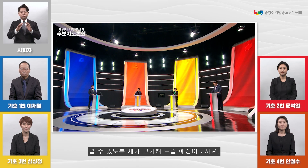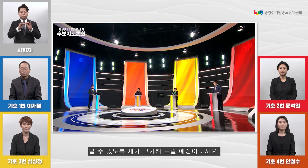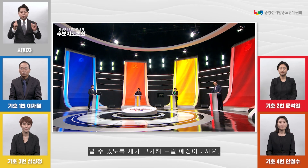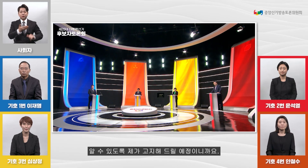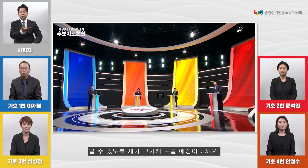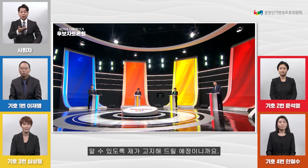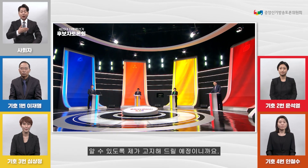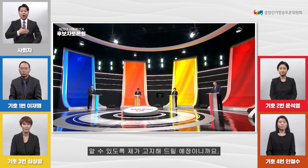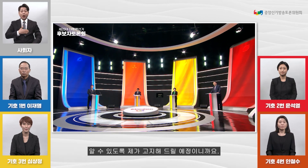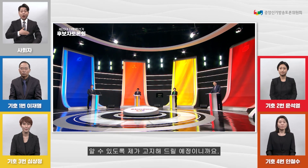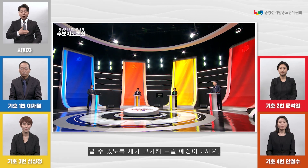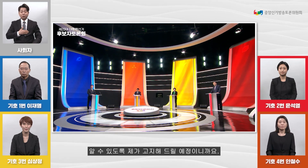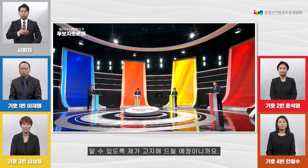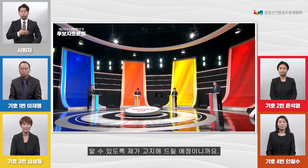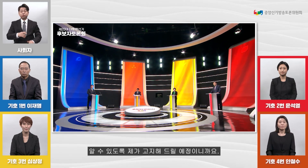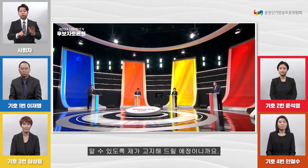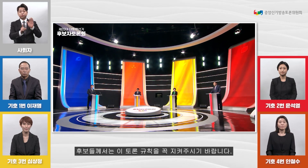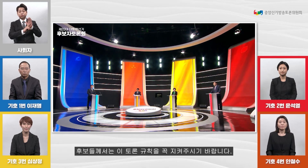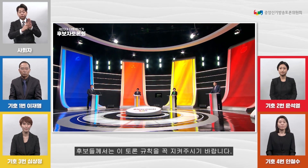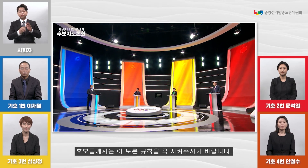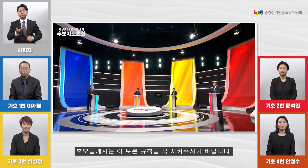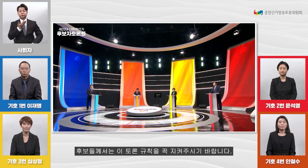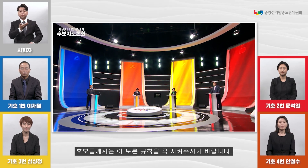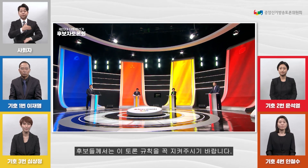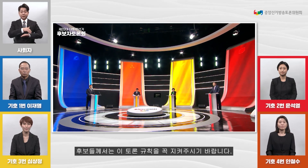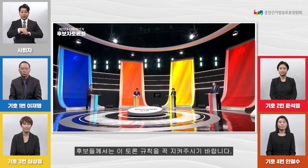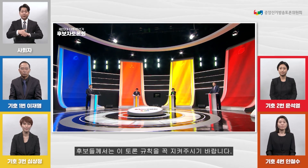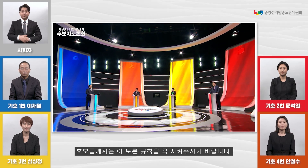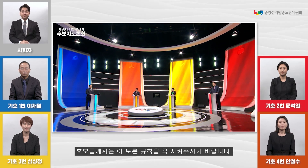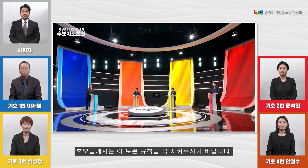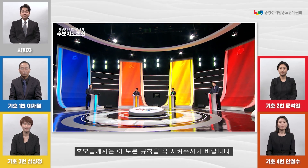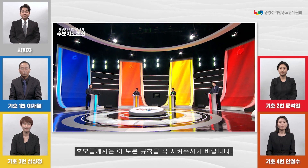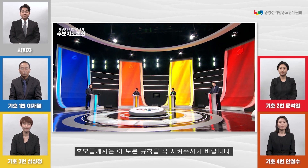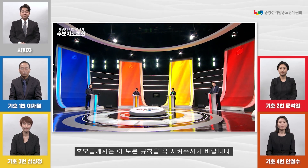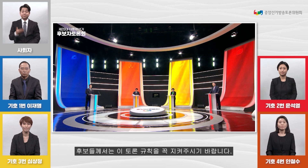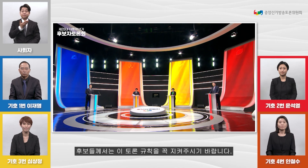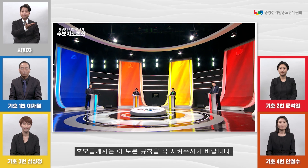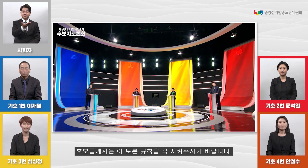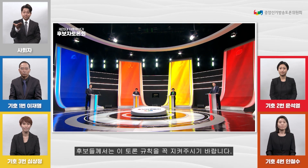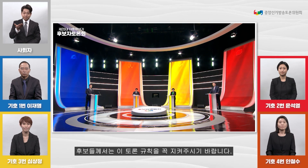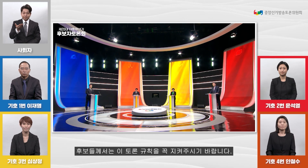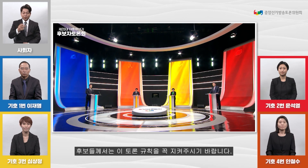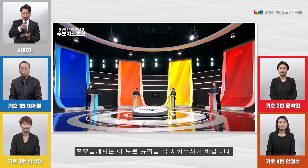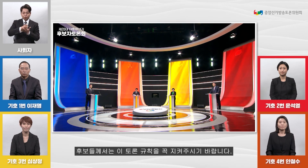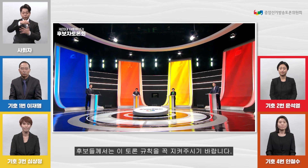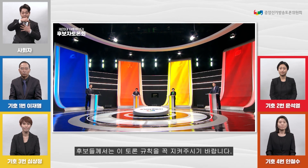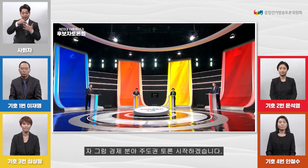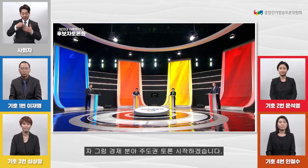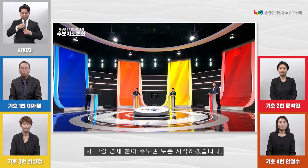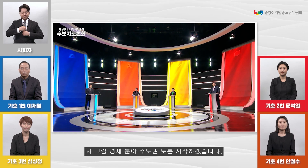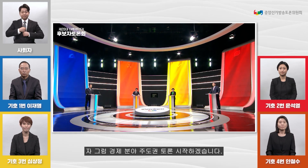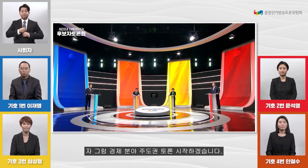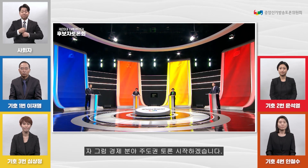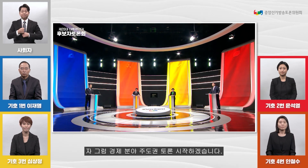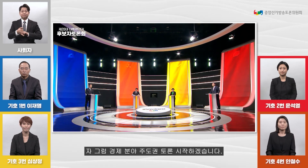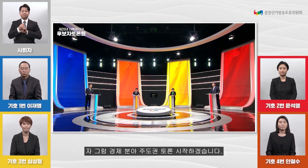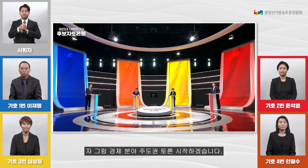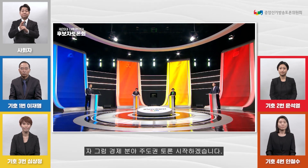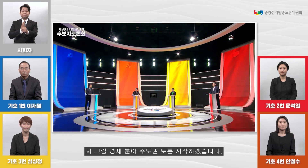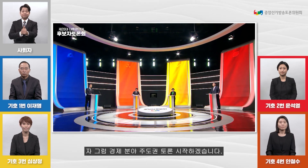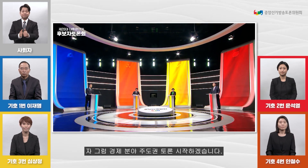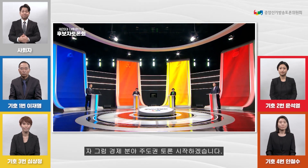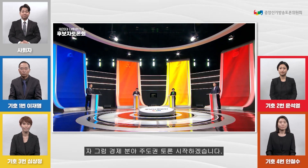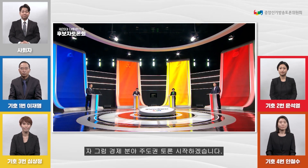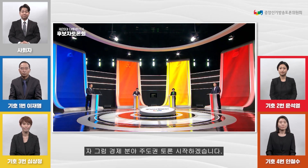있도록 제가 고지해 드릴 예정이니까요. 후보들께서는 이 토론 규칙을 꼭 지켜주시기 바랍니다. 자, 그럼 경제